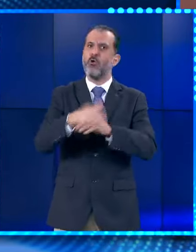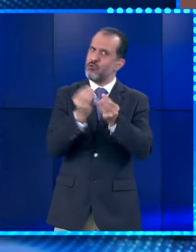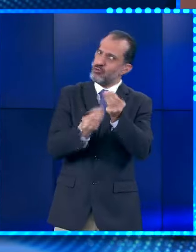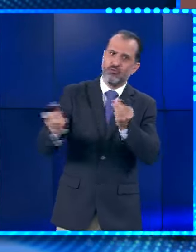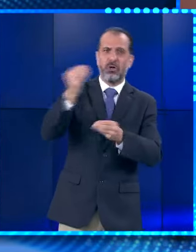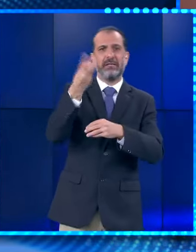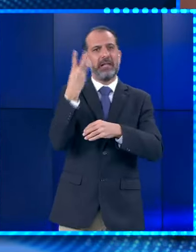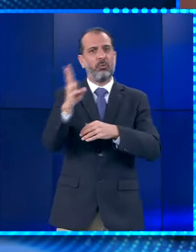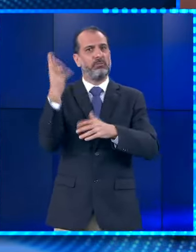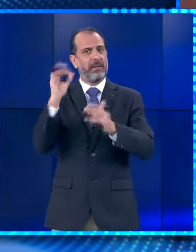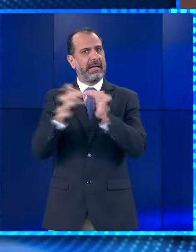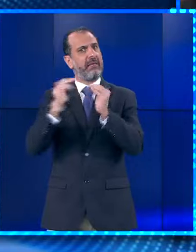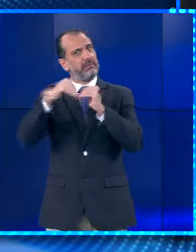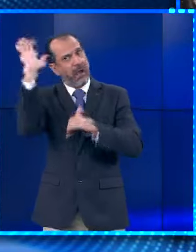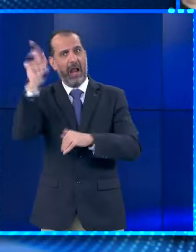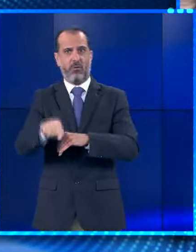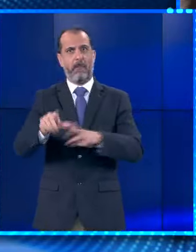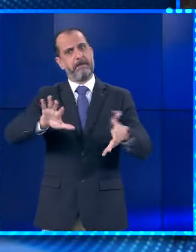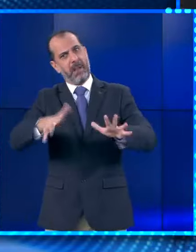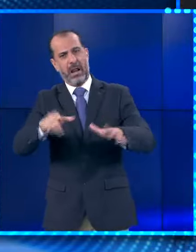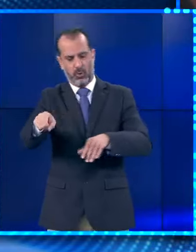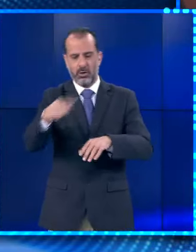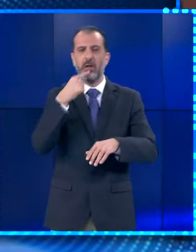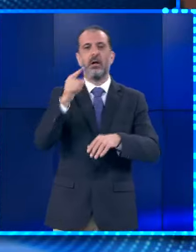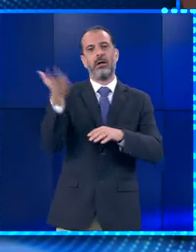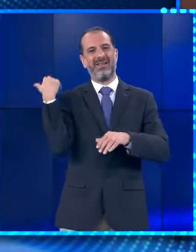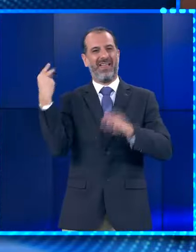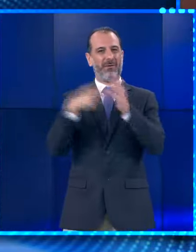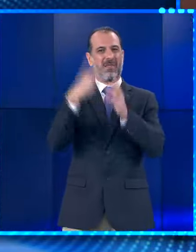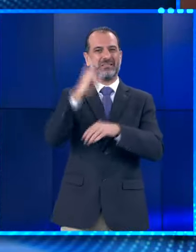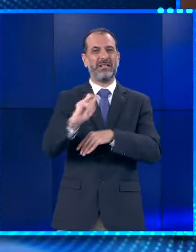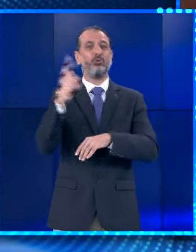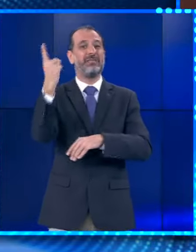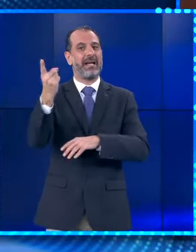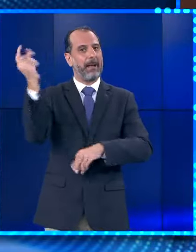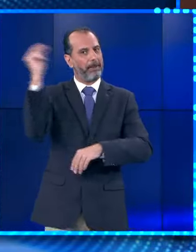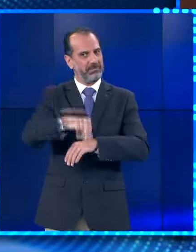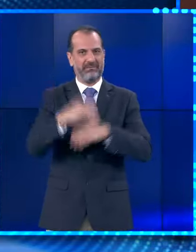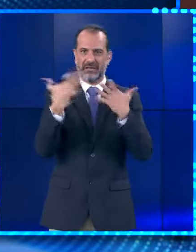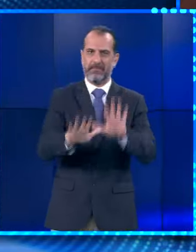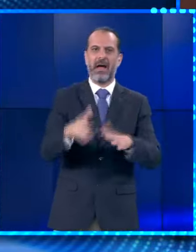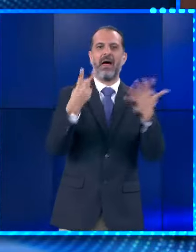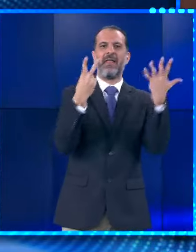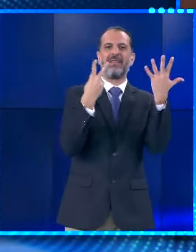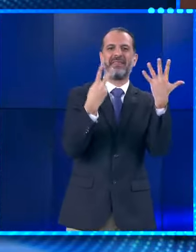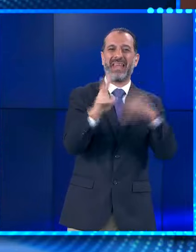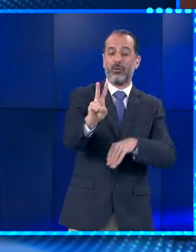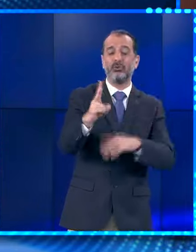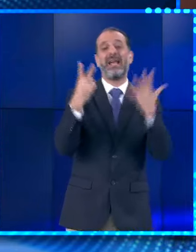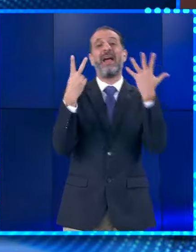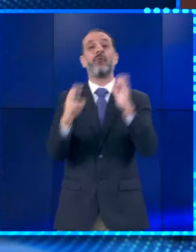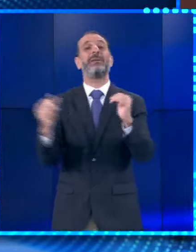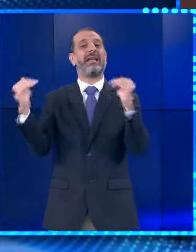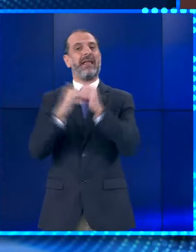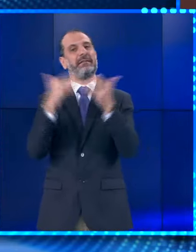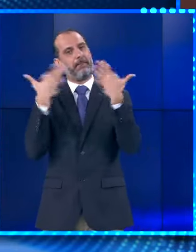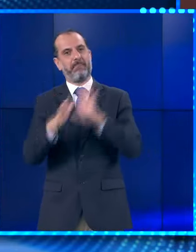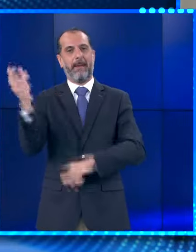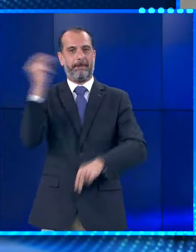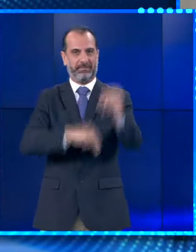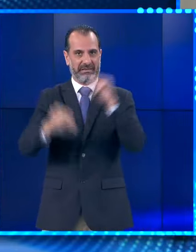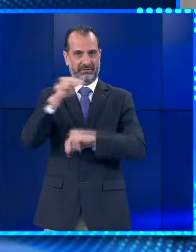και τις 350.000. Να πούμε ότι στις εκλογές του 2021 είχαν ψηφίσει 270.000 πολίτες. Οι κάλπες